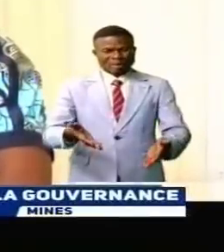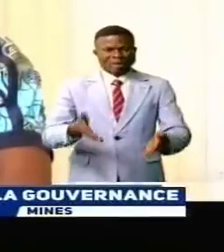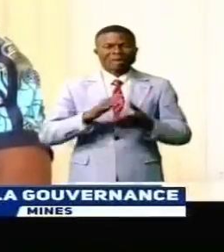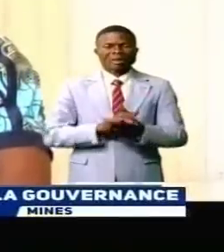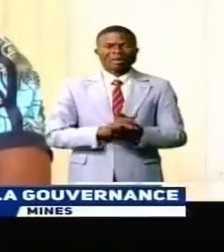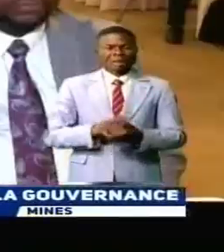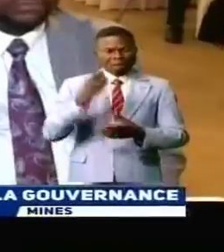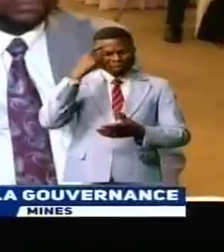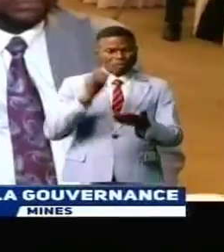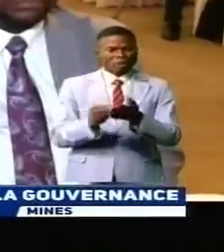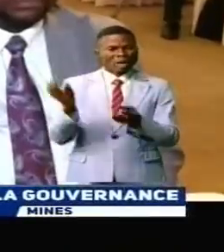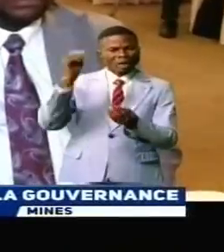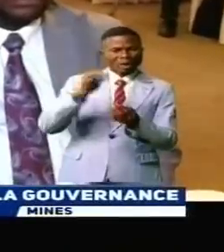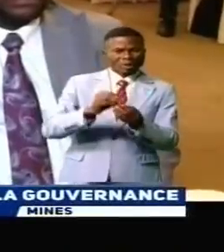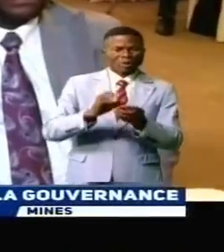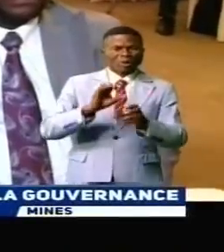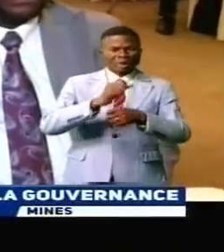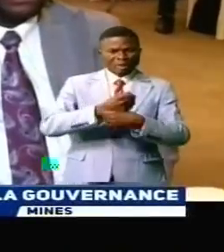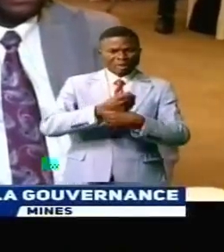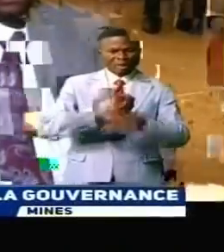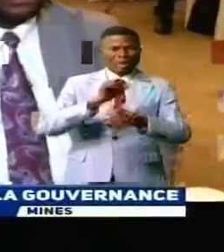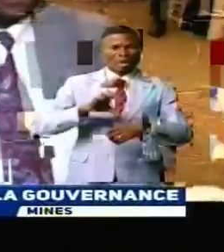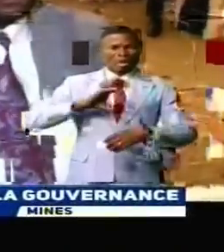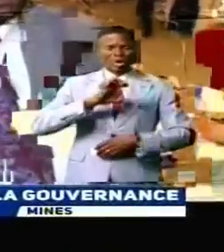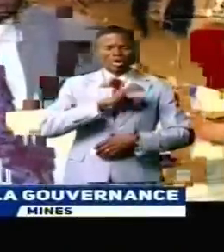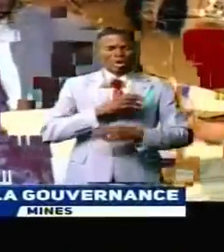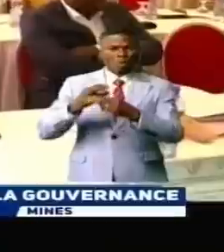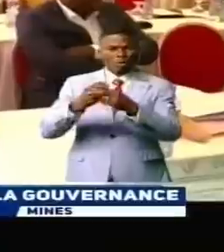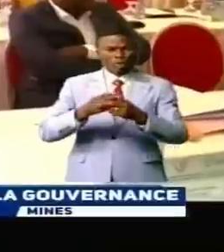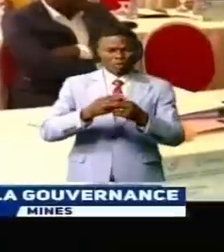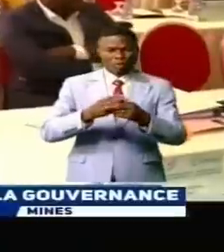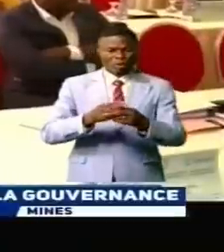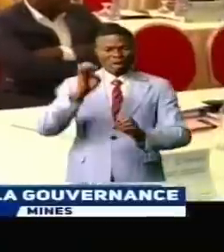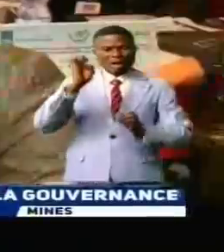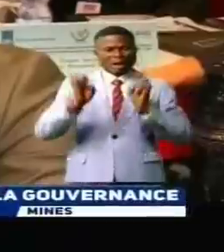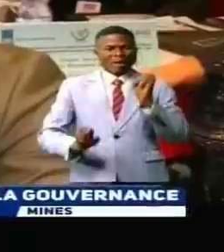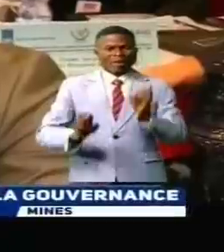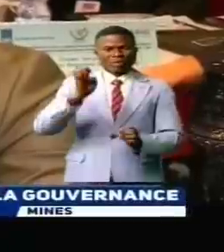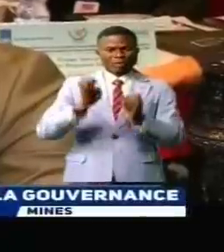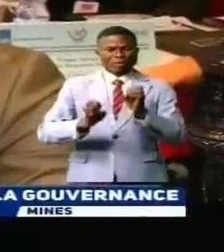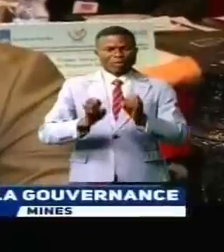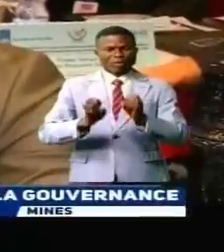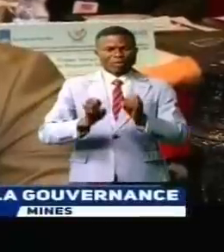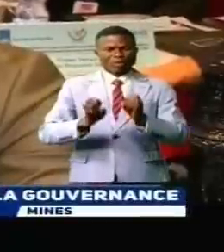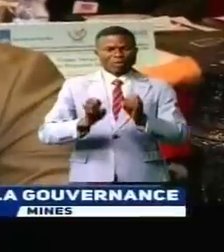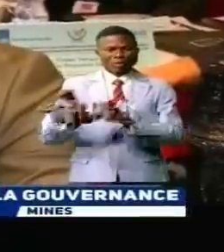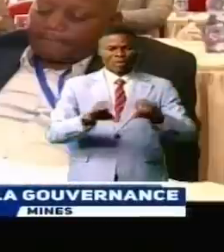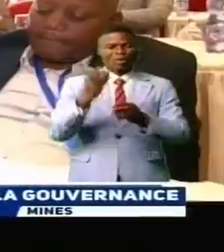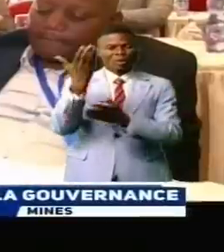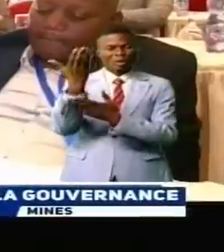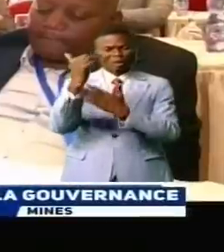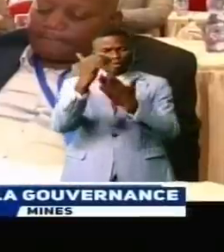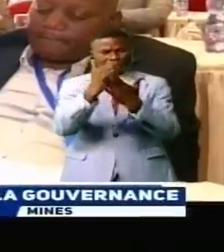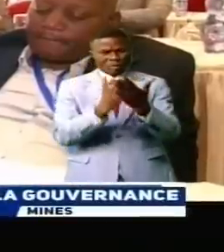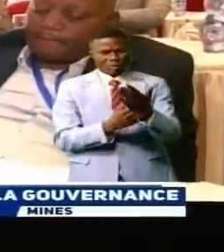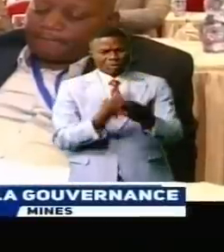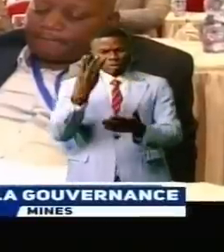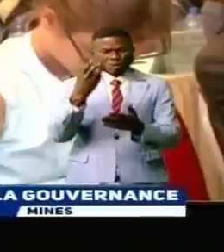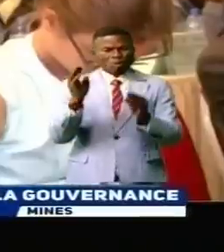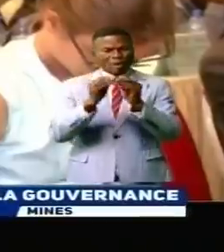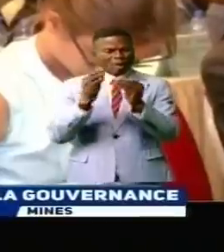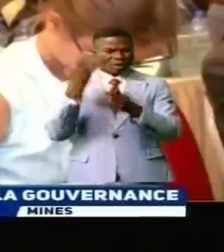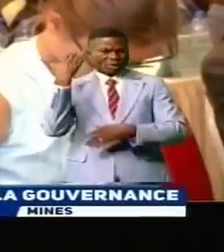À cela s'ajoute la création du comité de suivi et d'évaluation de la des recommandations des trois tables